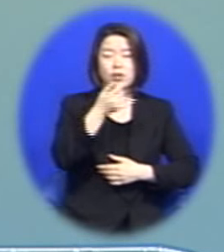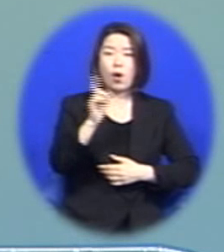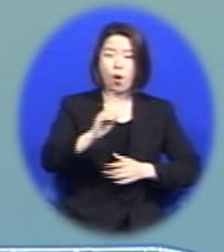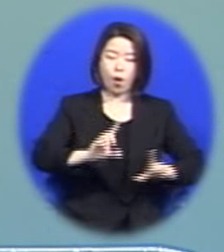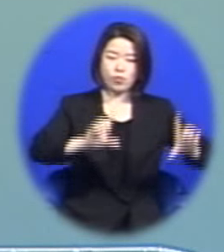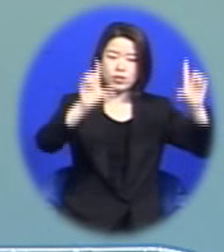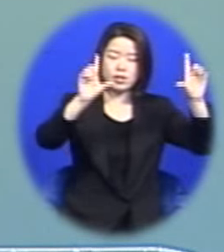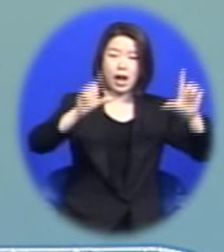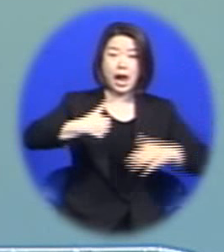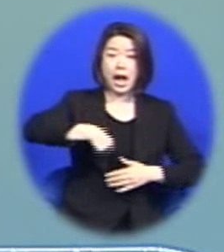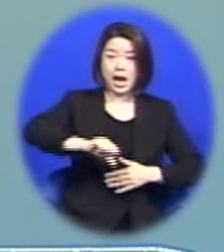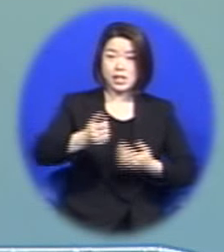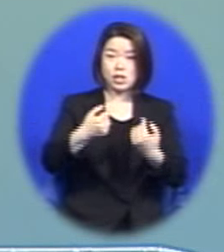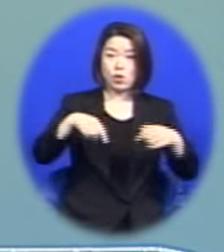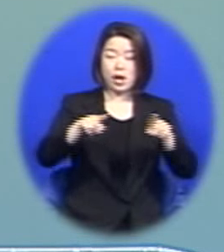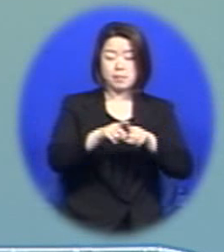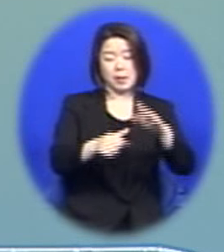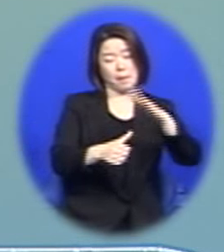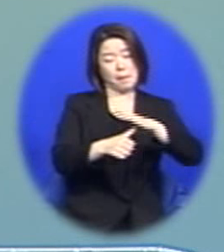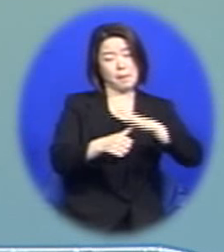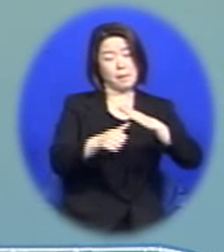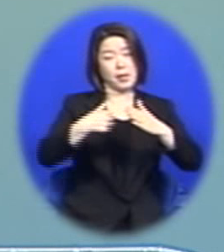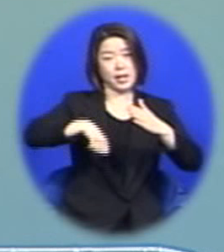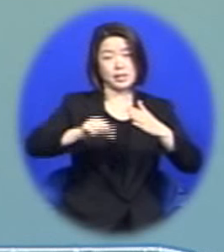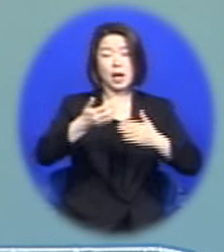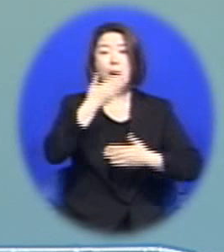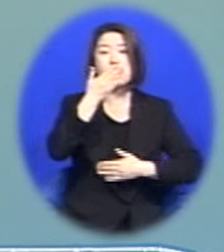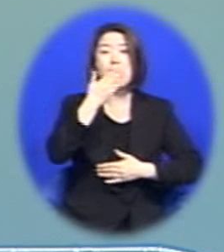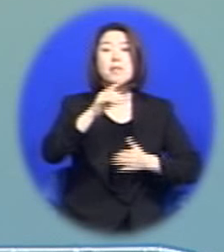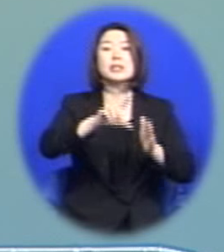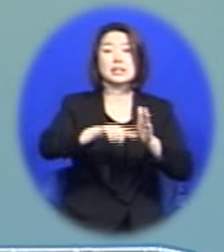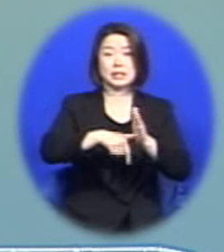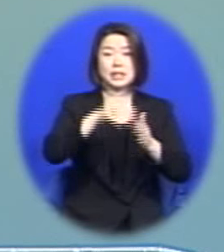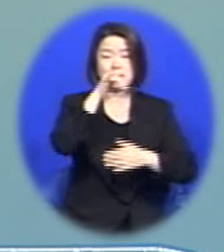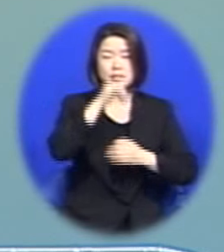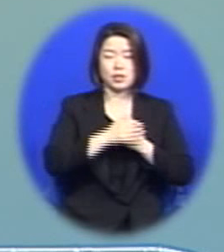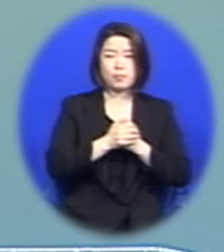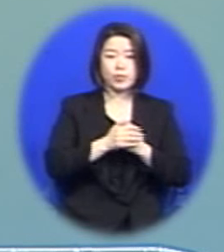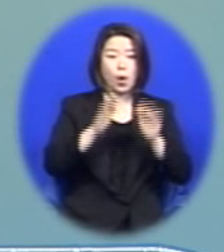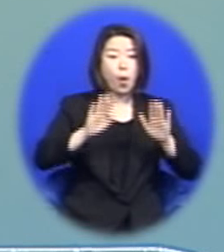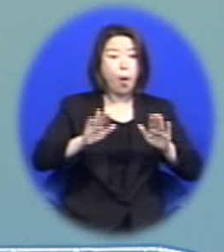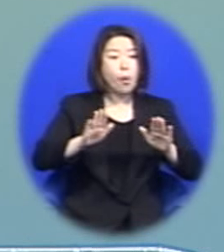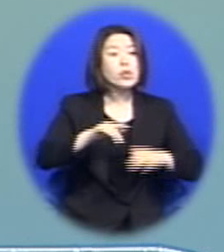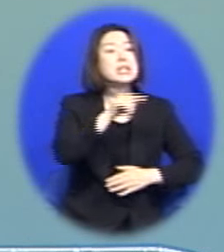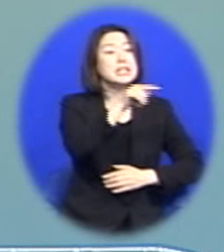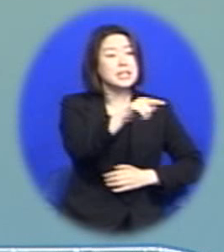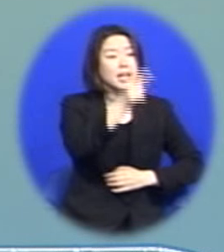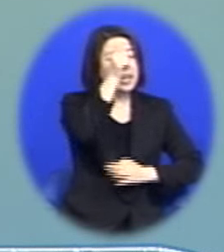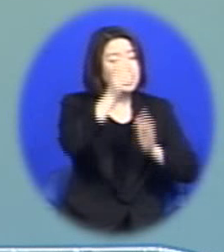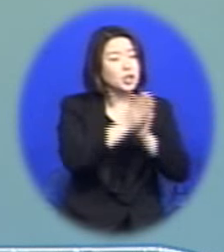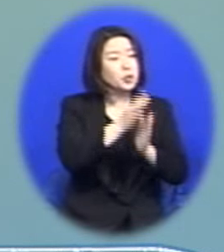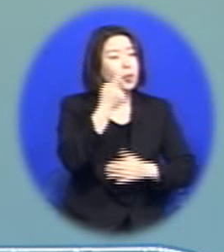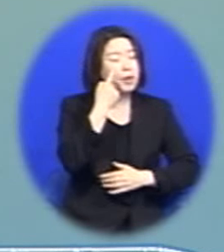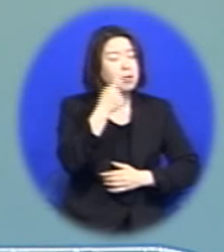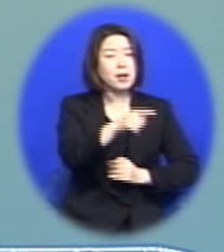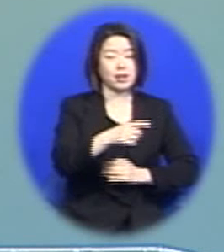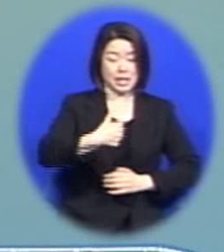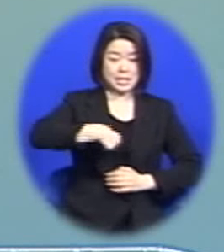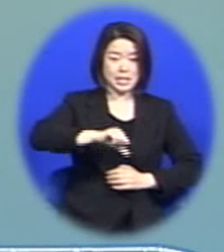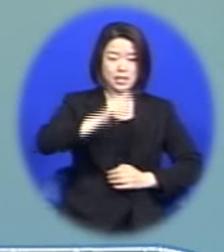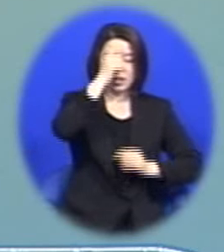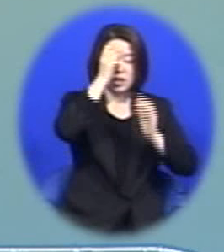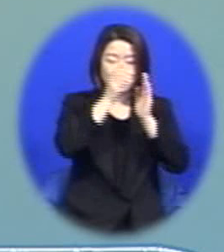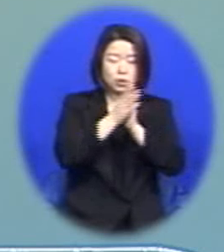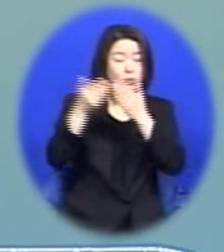있었어요 아주 어린 아들이에요 목사님이 오늘은 너가 기도해라 이 아들이 기도하는데 하나님이